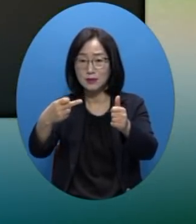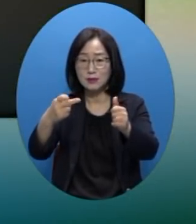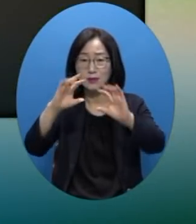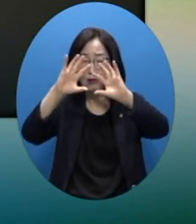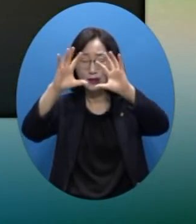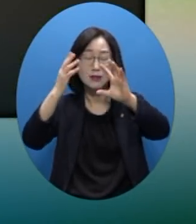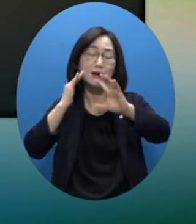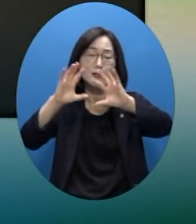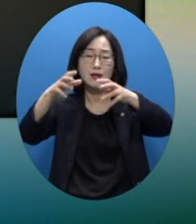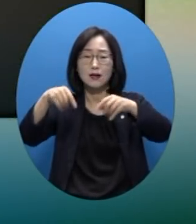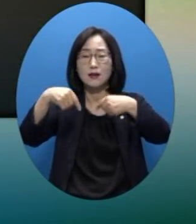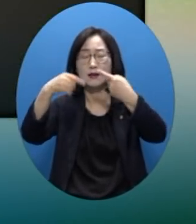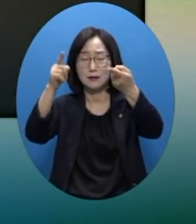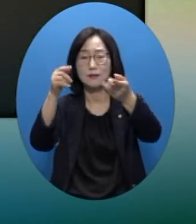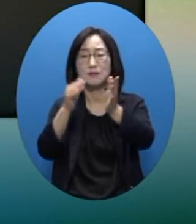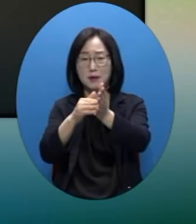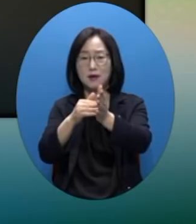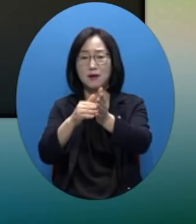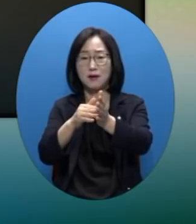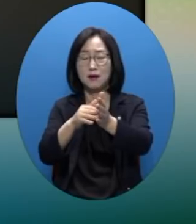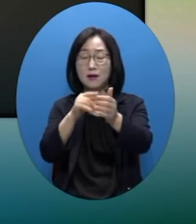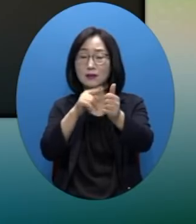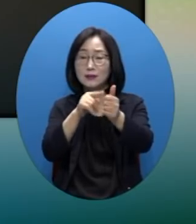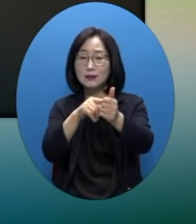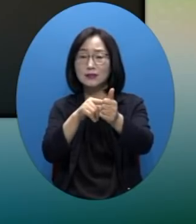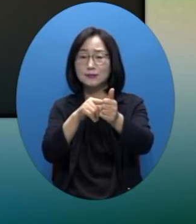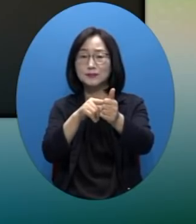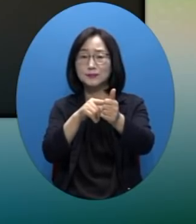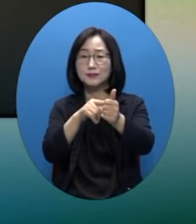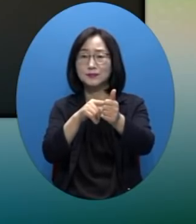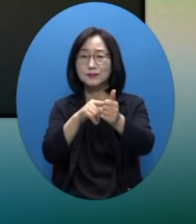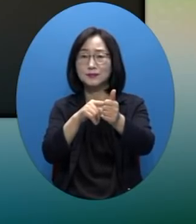가셨는데 이 강영호 박사님은